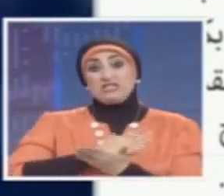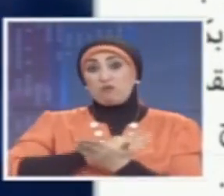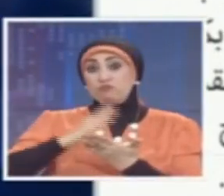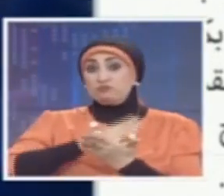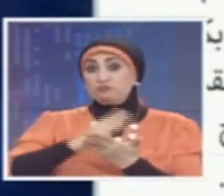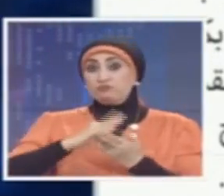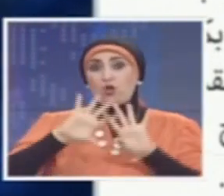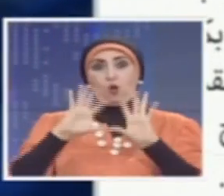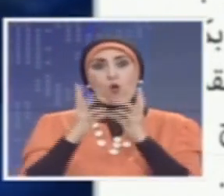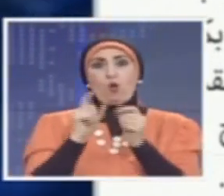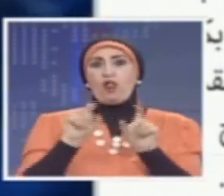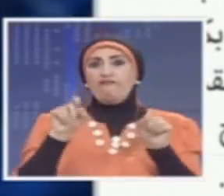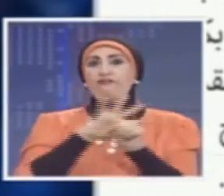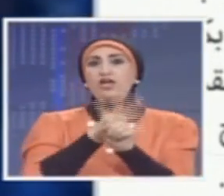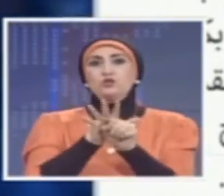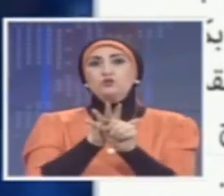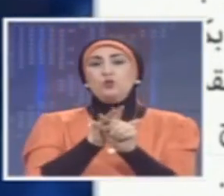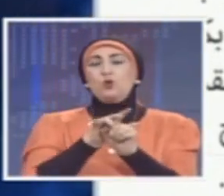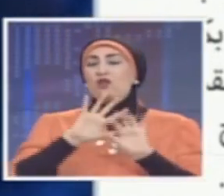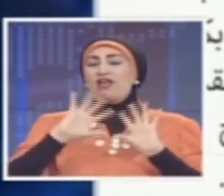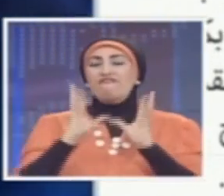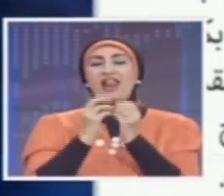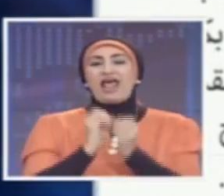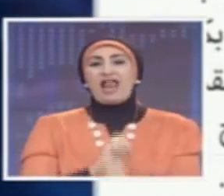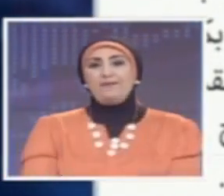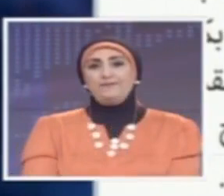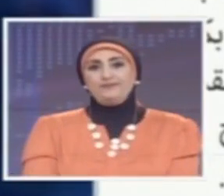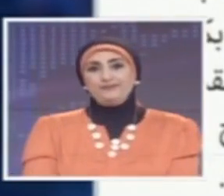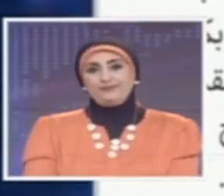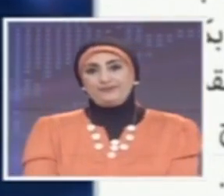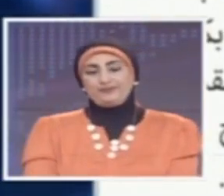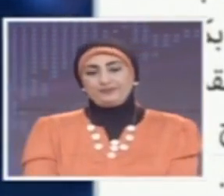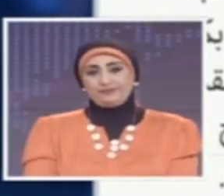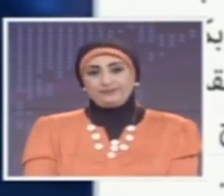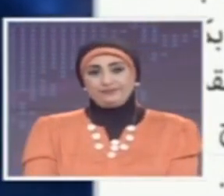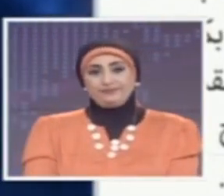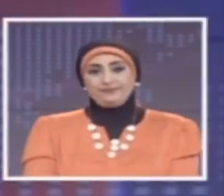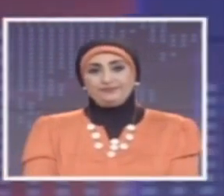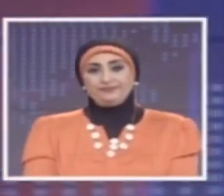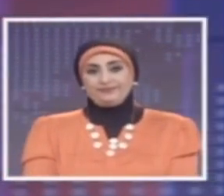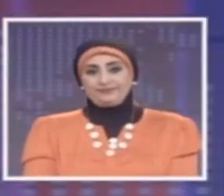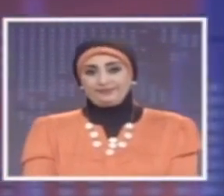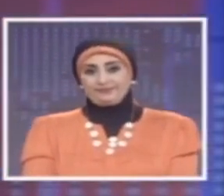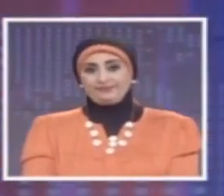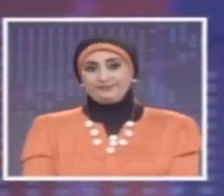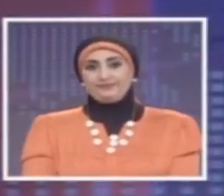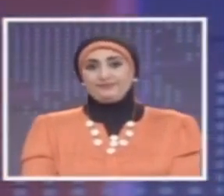المقدرة نحو العمل على مكافحة هذا الفيروس على مستوى العالم.